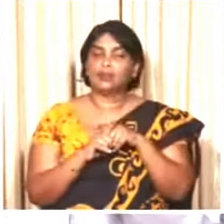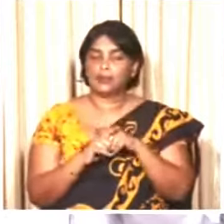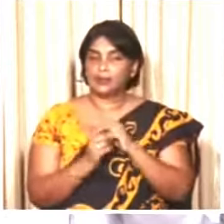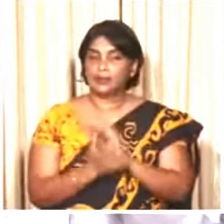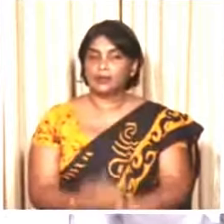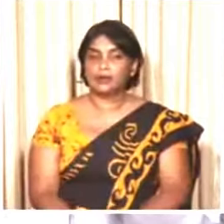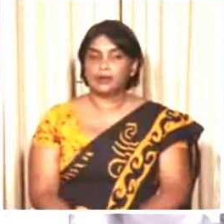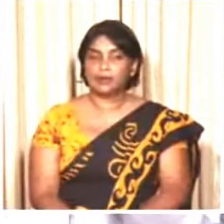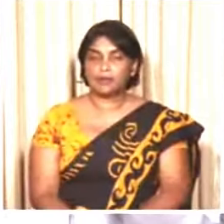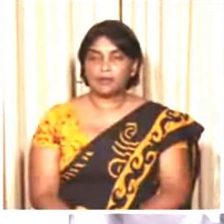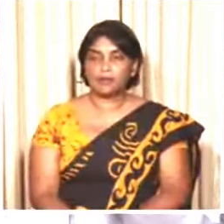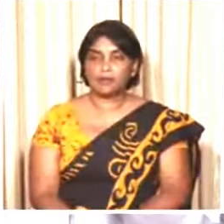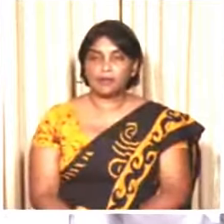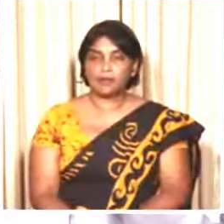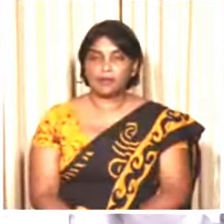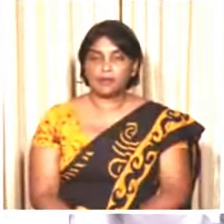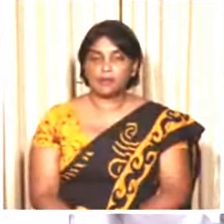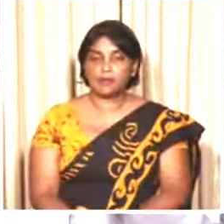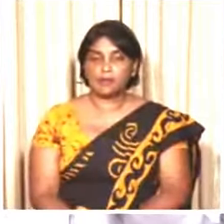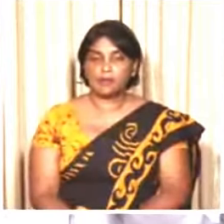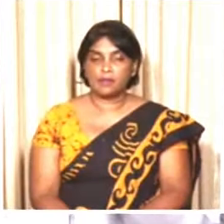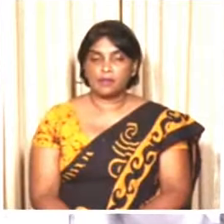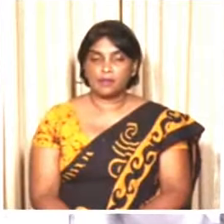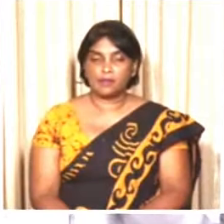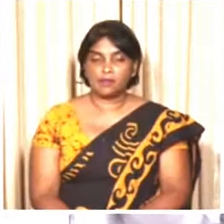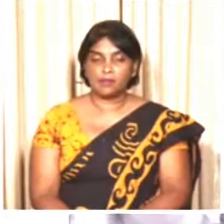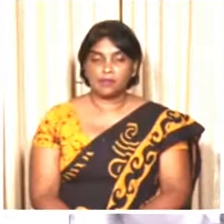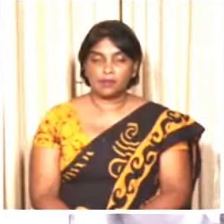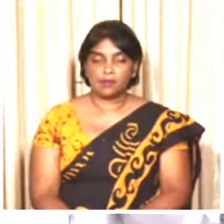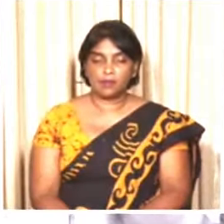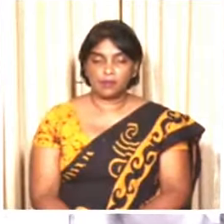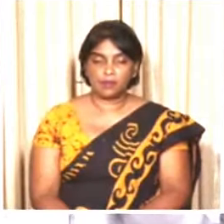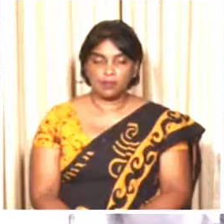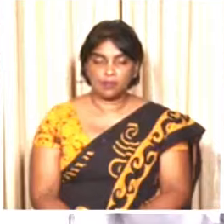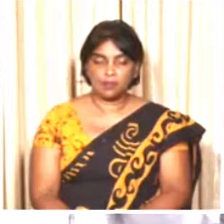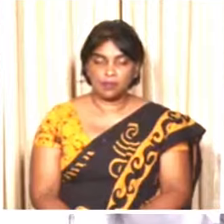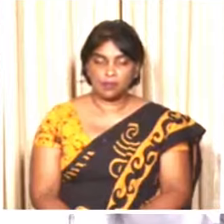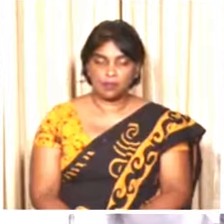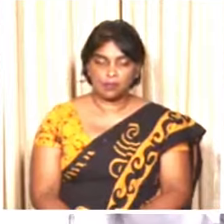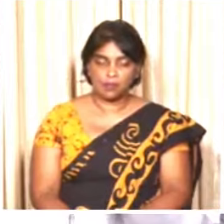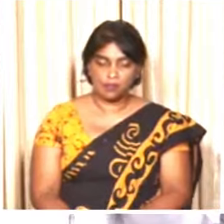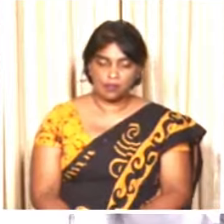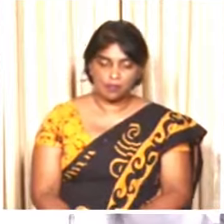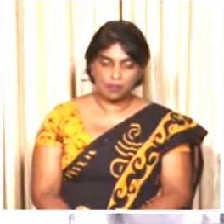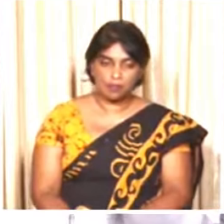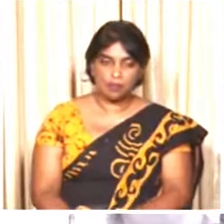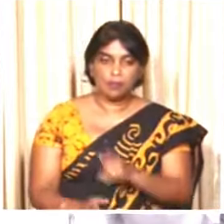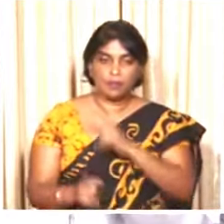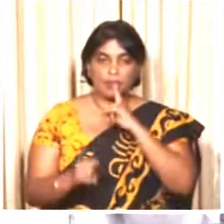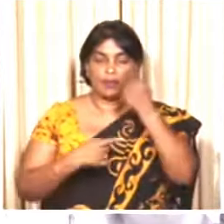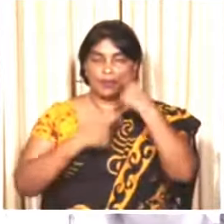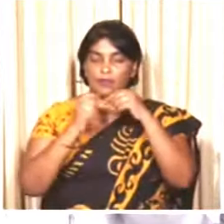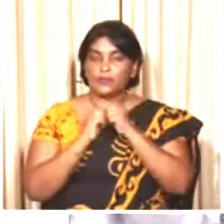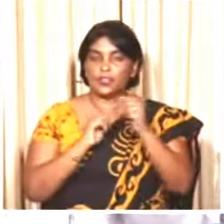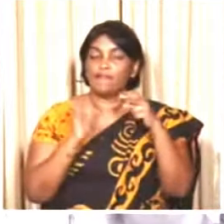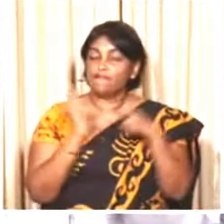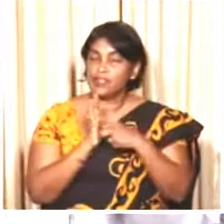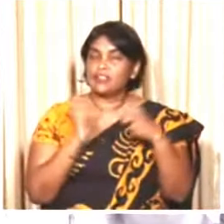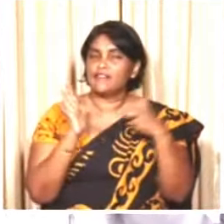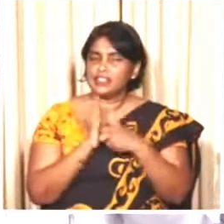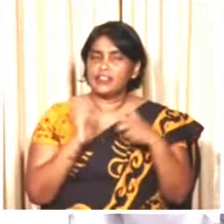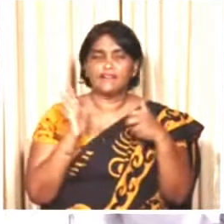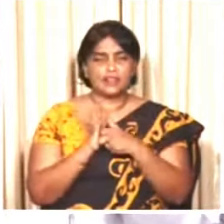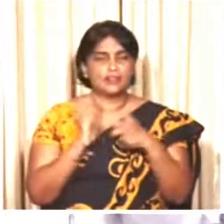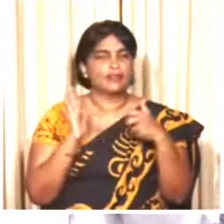එක තියෙනවා මේකේ වීසා වර්ග හැම වගන්තියක් තියෙන වීසා වීසා වීසා වීසා